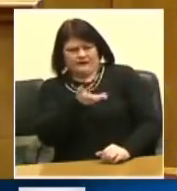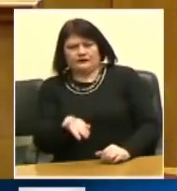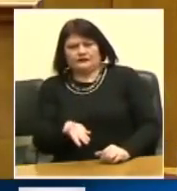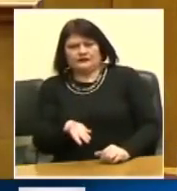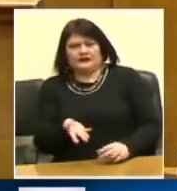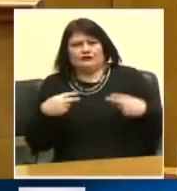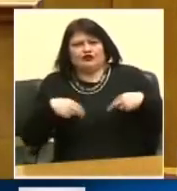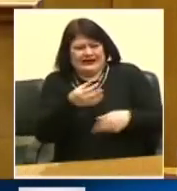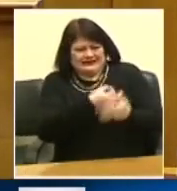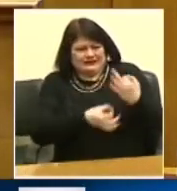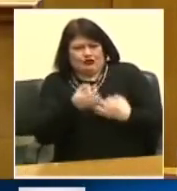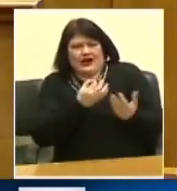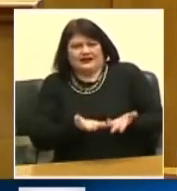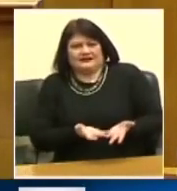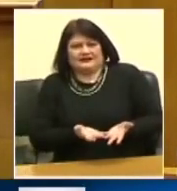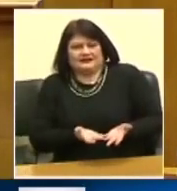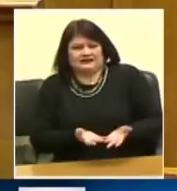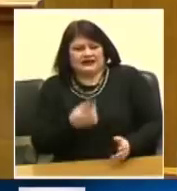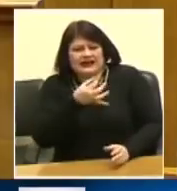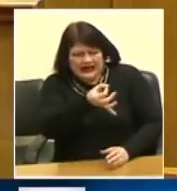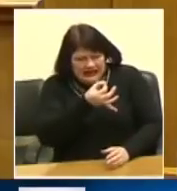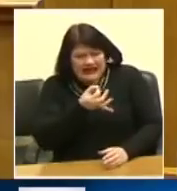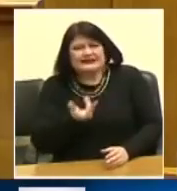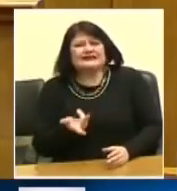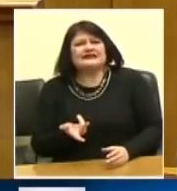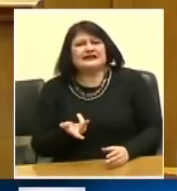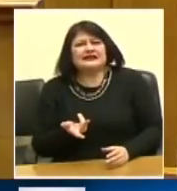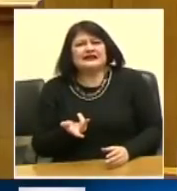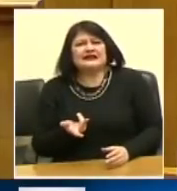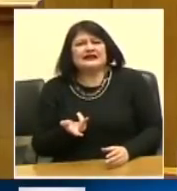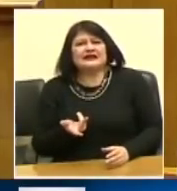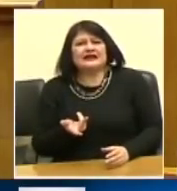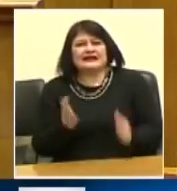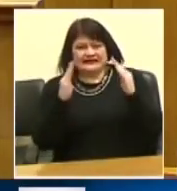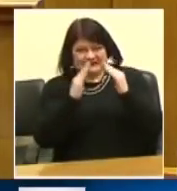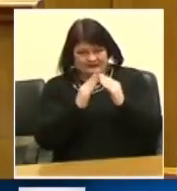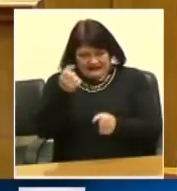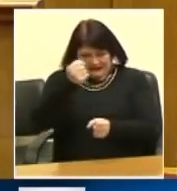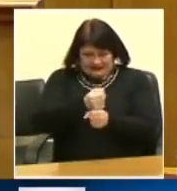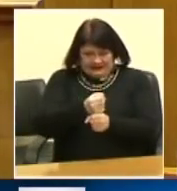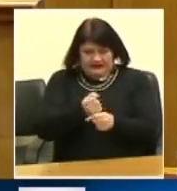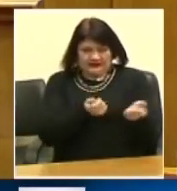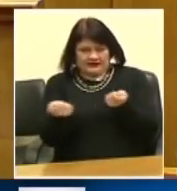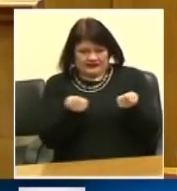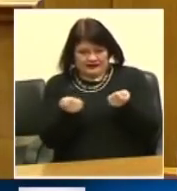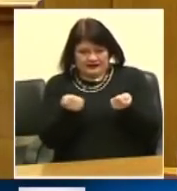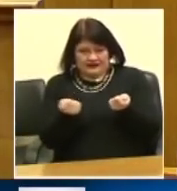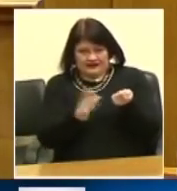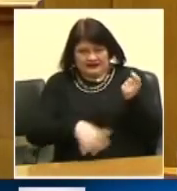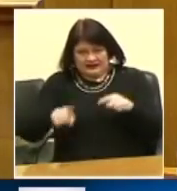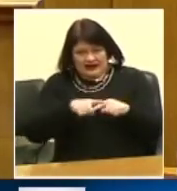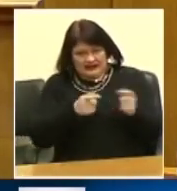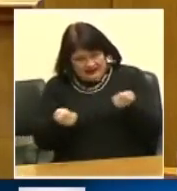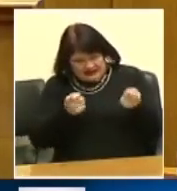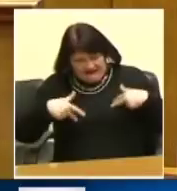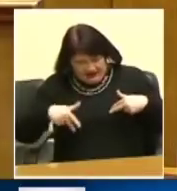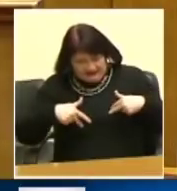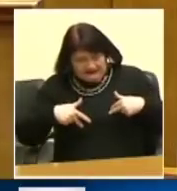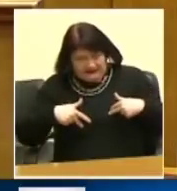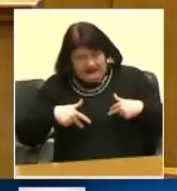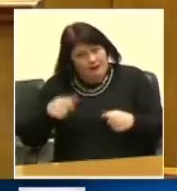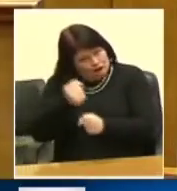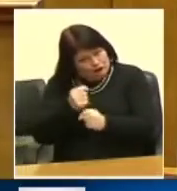Τι μου λέτε τώρα? Λοιπόν, εσείς λέτε τι θέλετε τώρα, να κυβερνάτε την Ελλάδα και από το σπίτι σας? Λοιπόν, από εδώ και πέρα, κοιτάξτε.